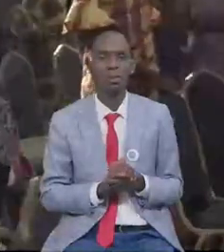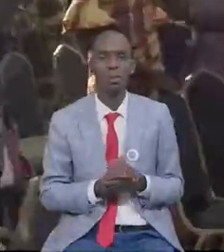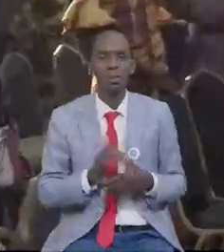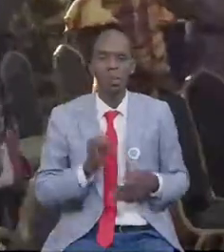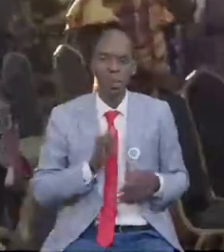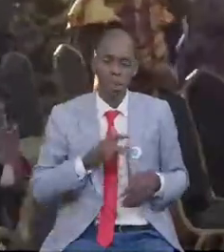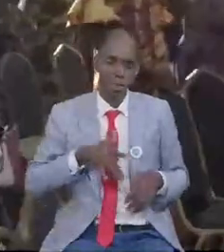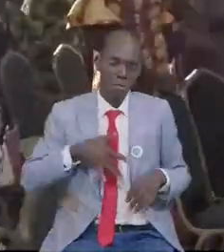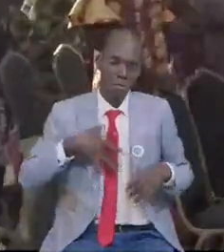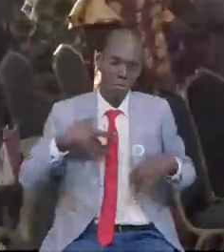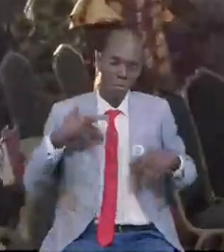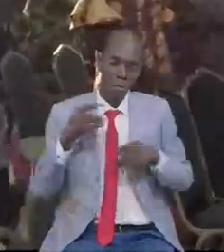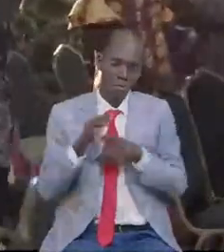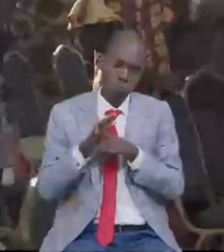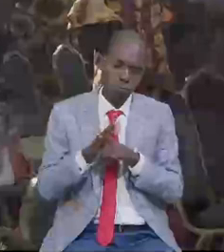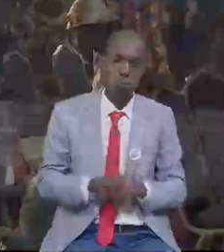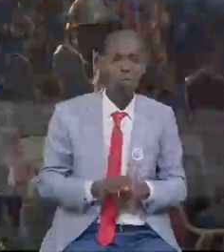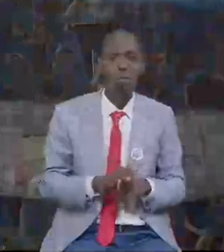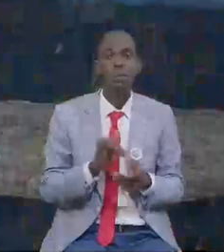Je me sens intimidé.